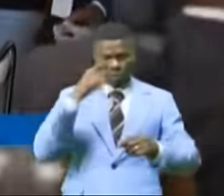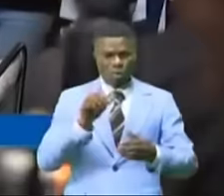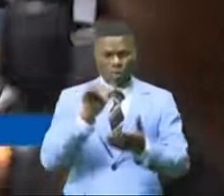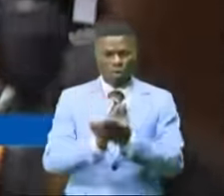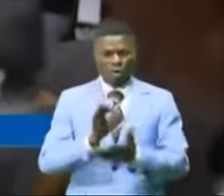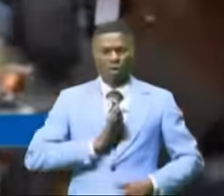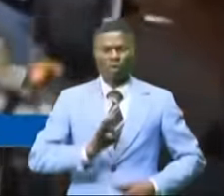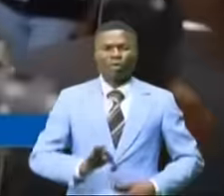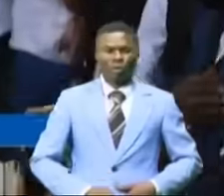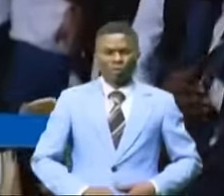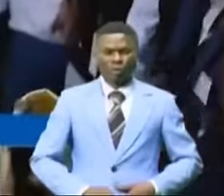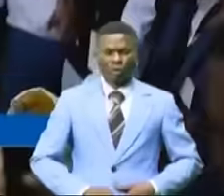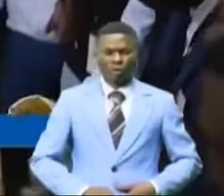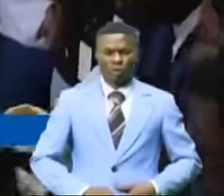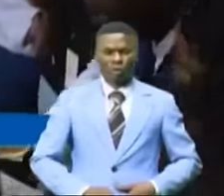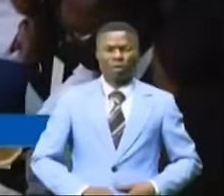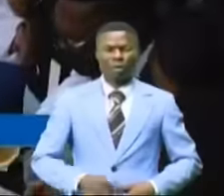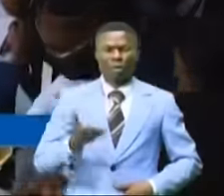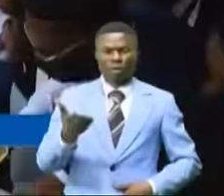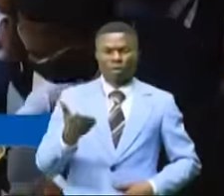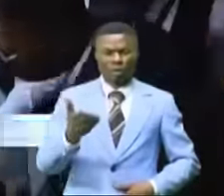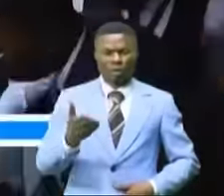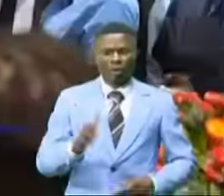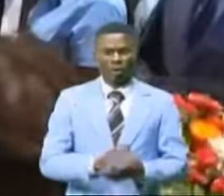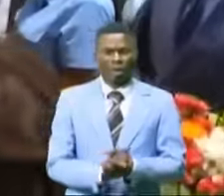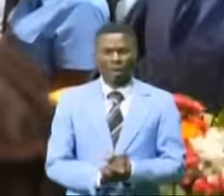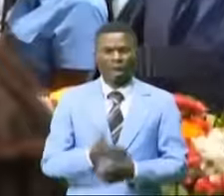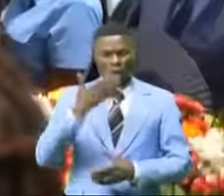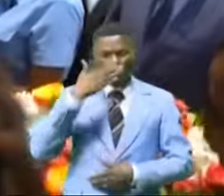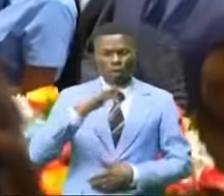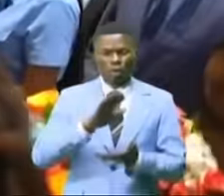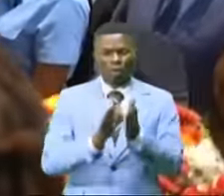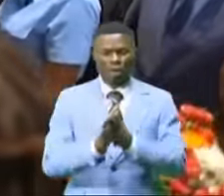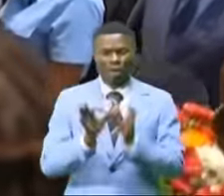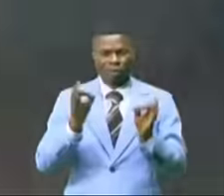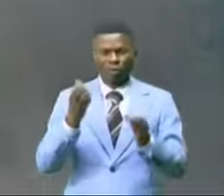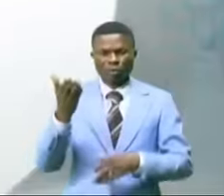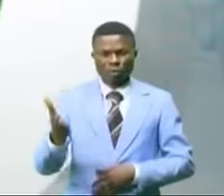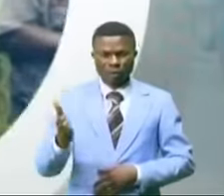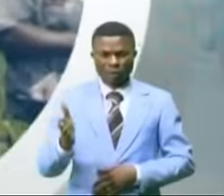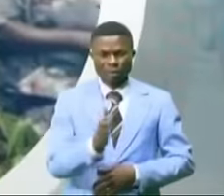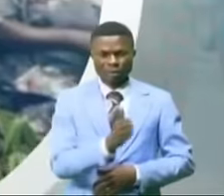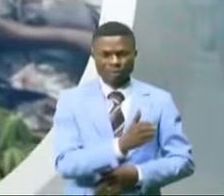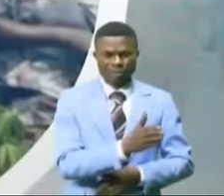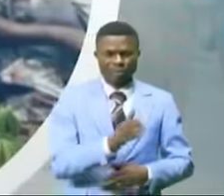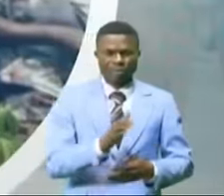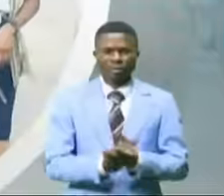dame de la République, celui de son anniversaire de naissance.